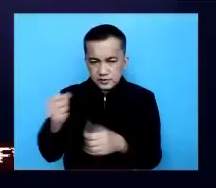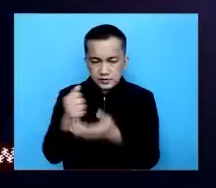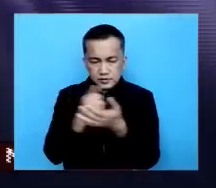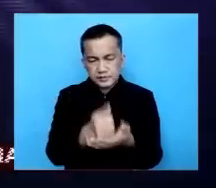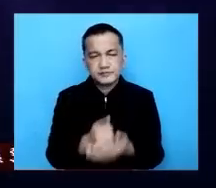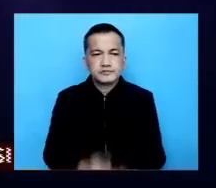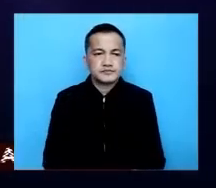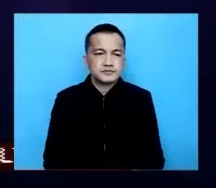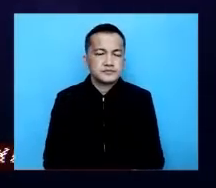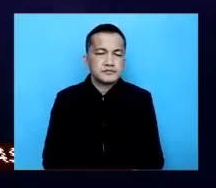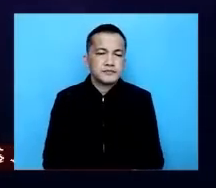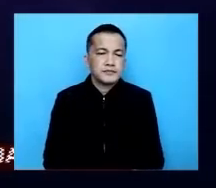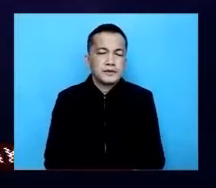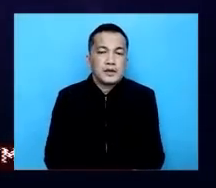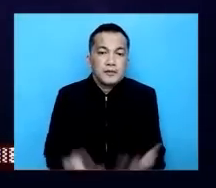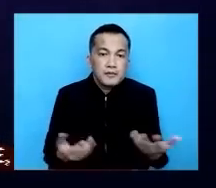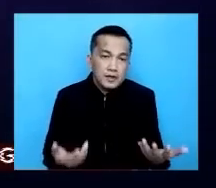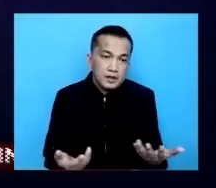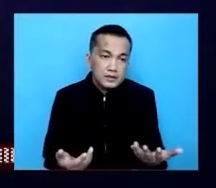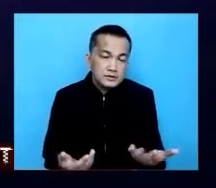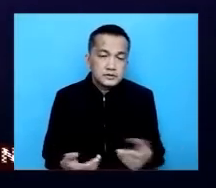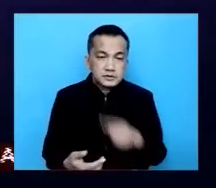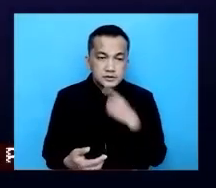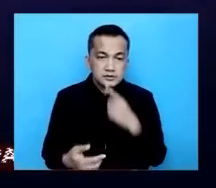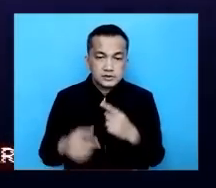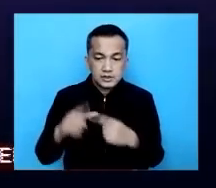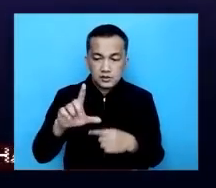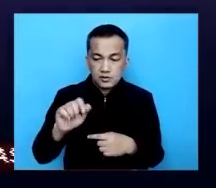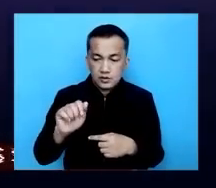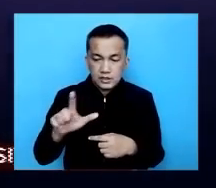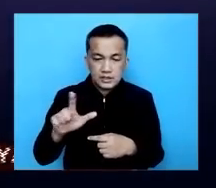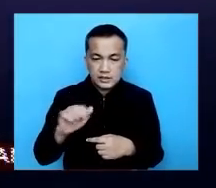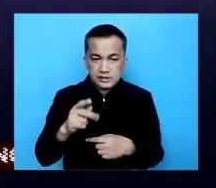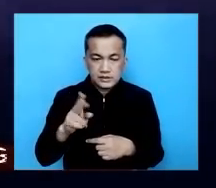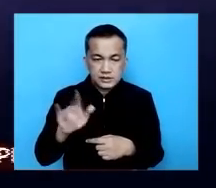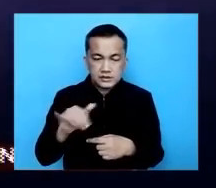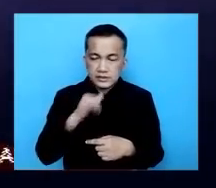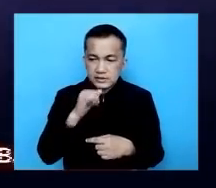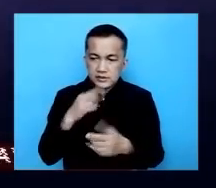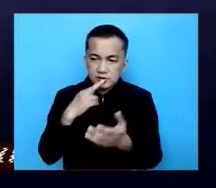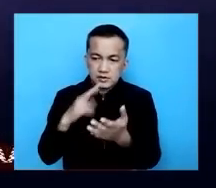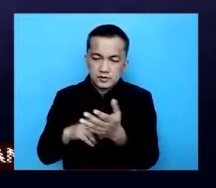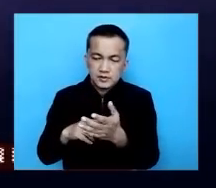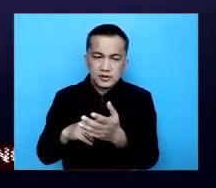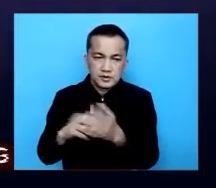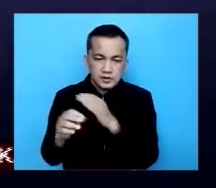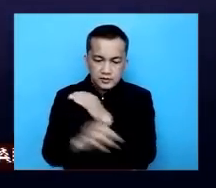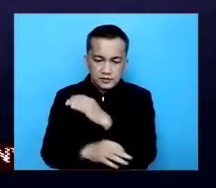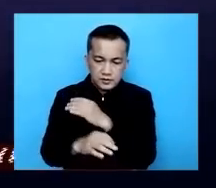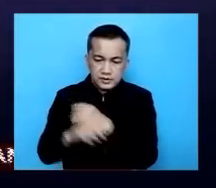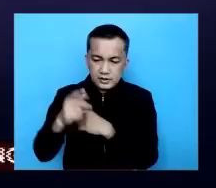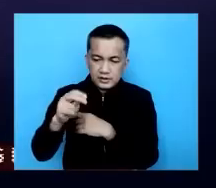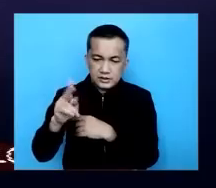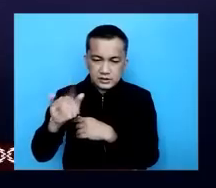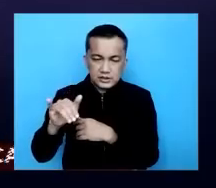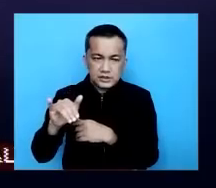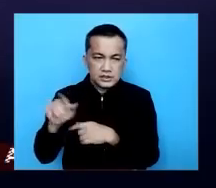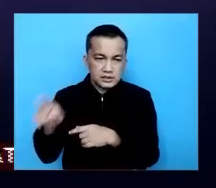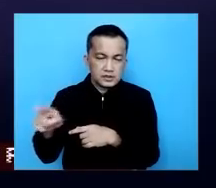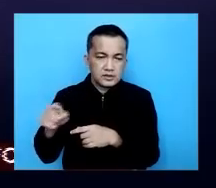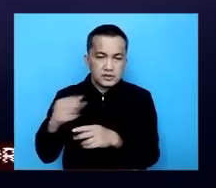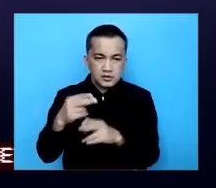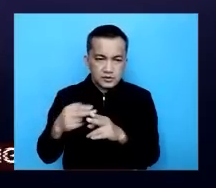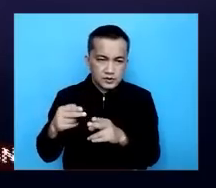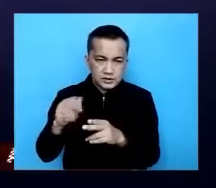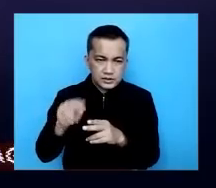kanya. Ang kaso, sabi ng local agency, hindi raw nag-report ang foreign recruitment agency sa Kuwait at kinailangan pa nila